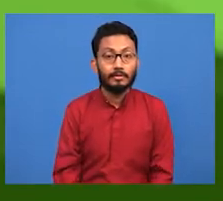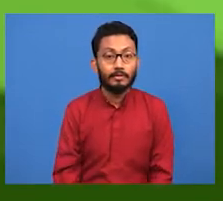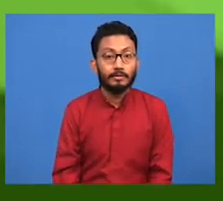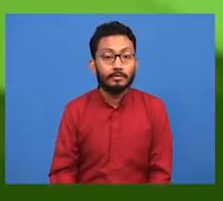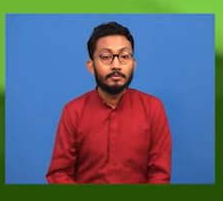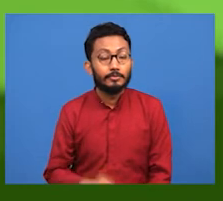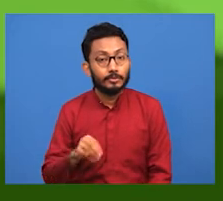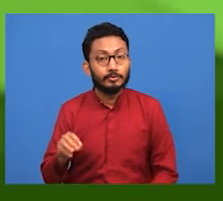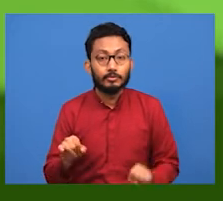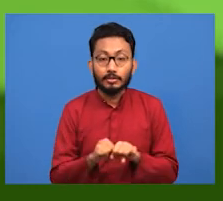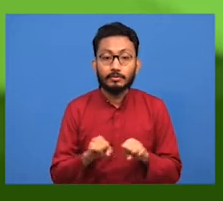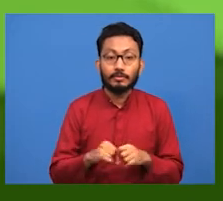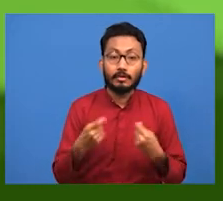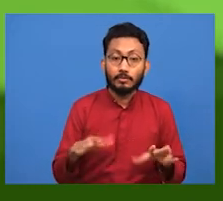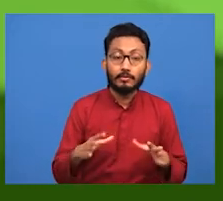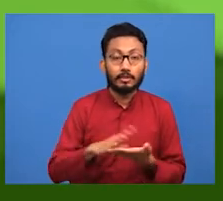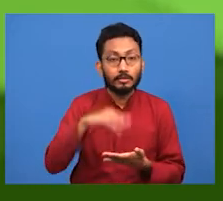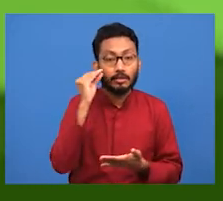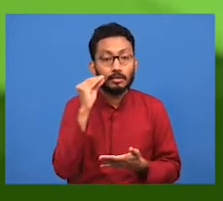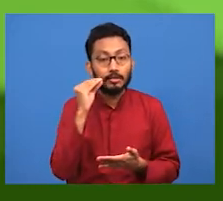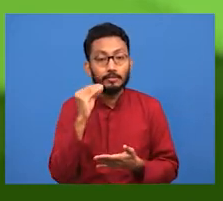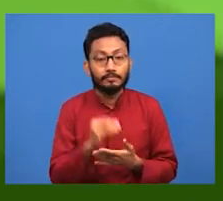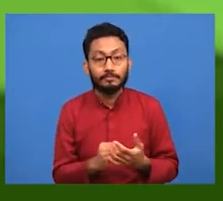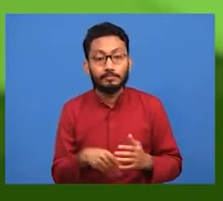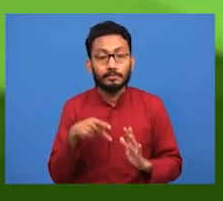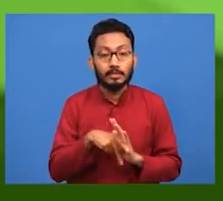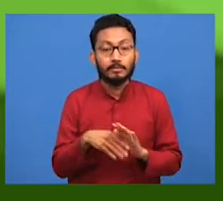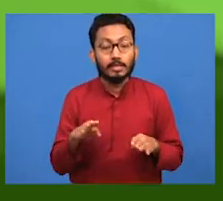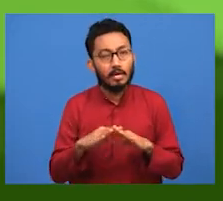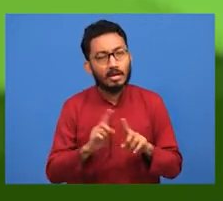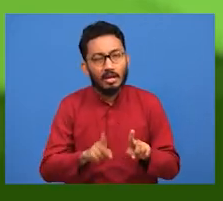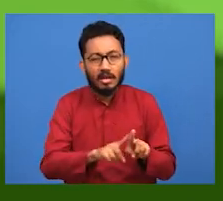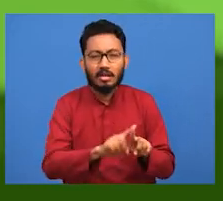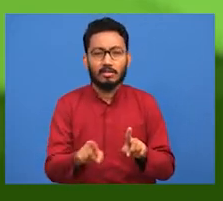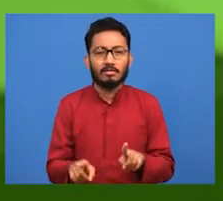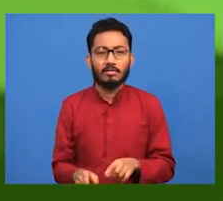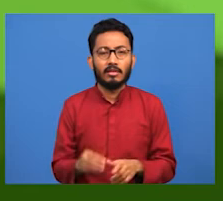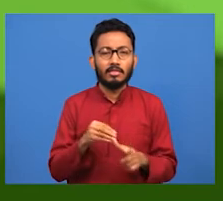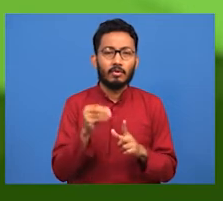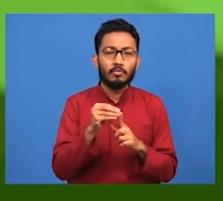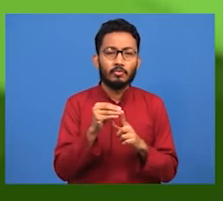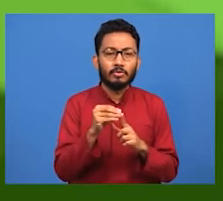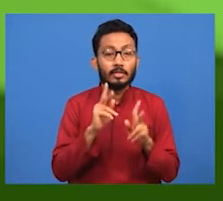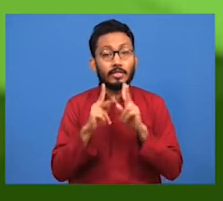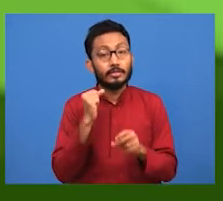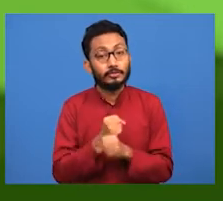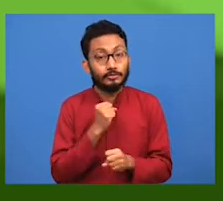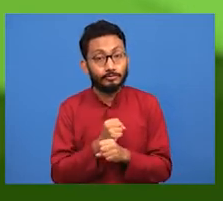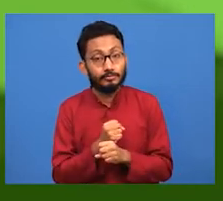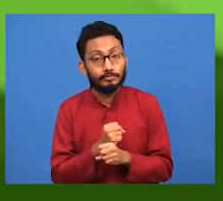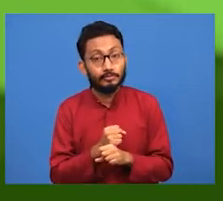Murid-murid juga telah mempelajari perbezaan antara kata kerja aktif